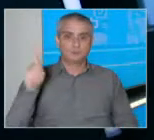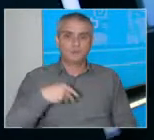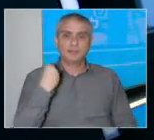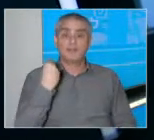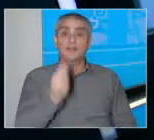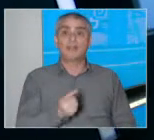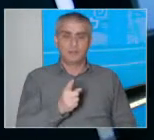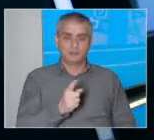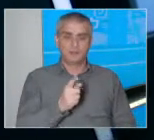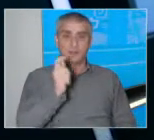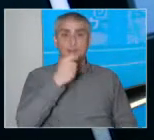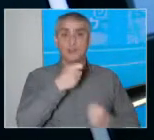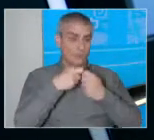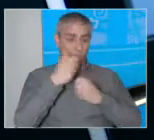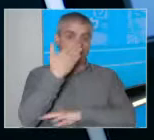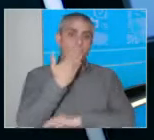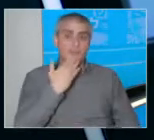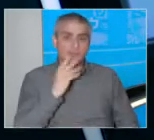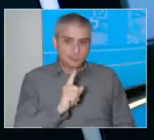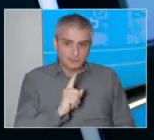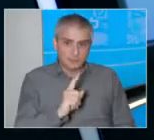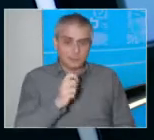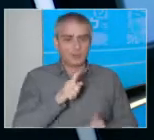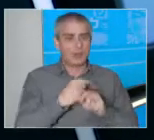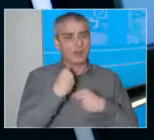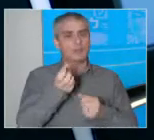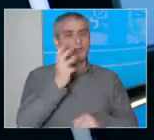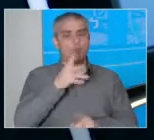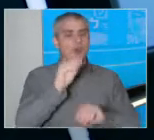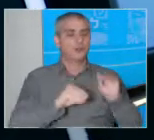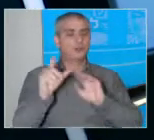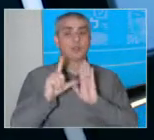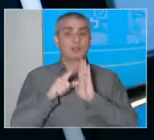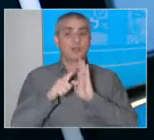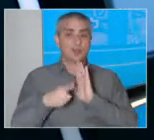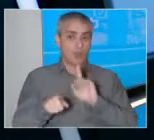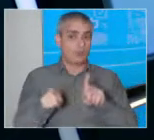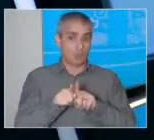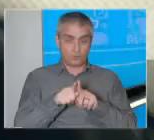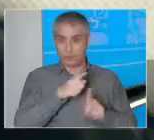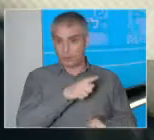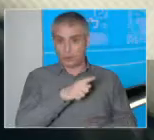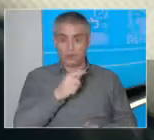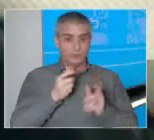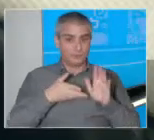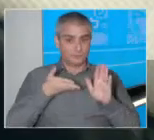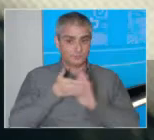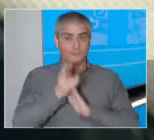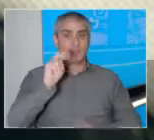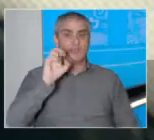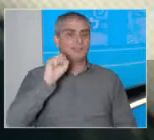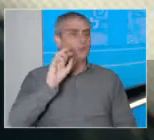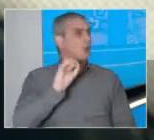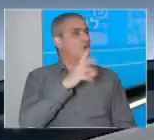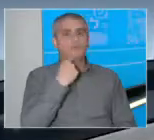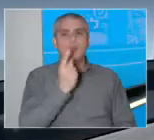נתן לגופים במדינת ישראל אוקיי לשימוש בטכנולוגיה כמו הרוגלה של אנחנו אנסור. חוזרים לשאלת